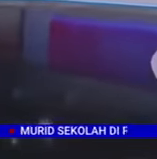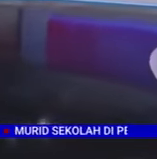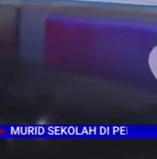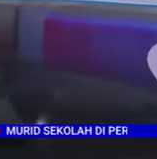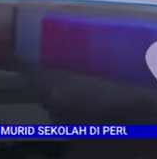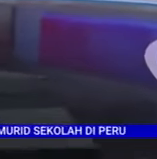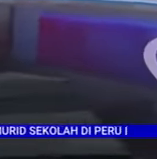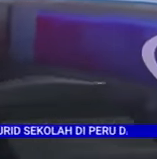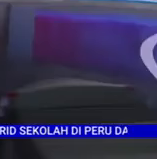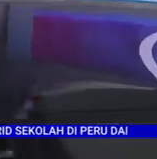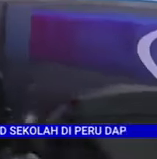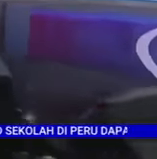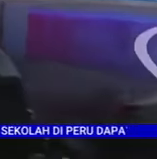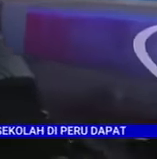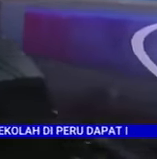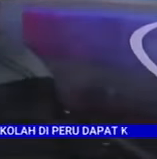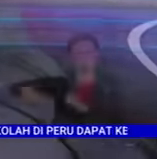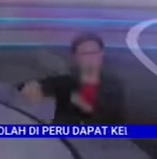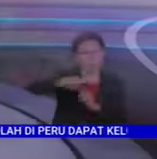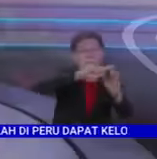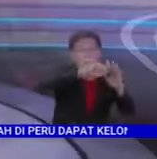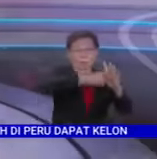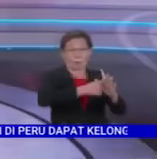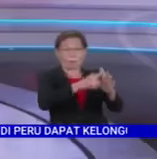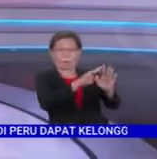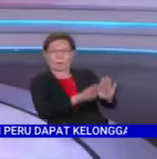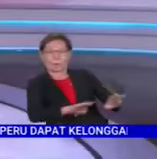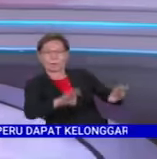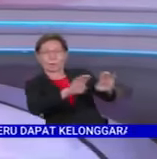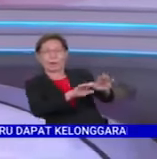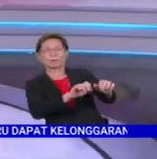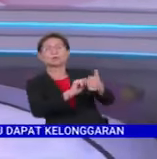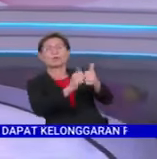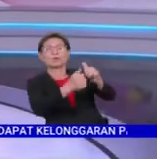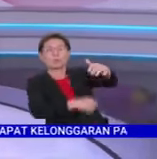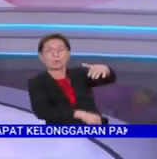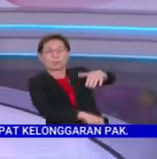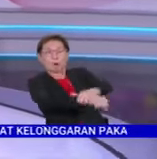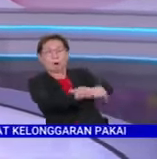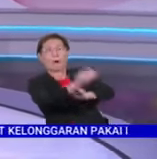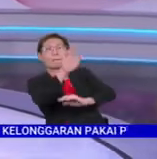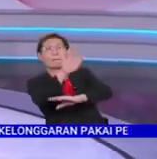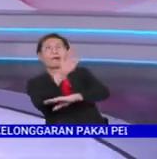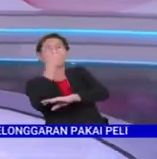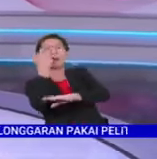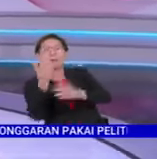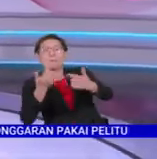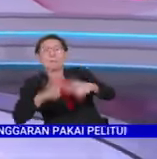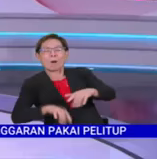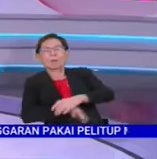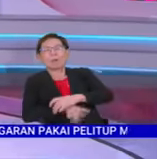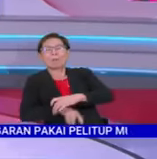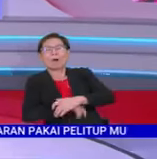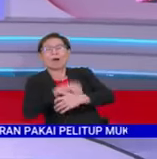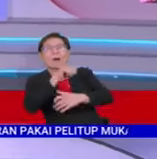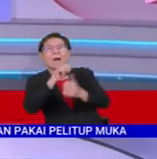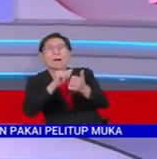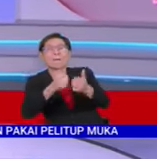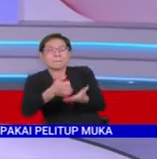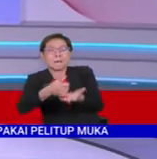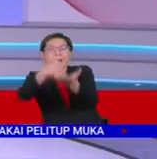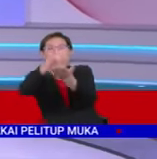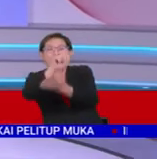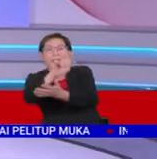Assalamualaikum dan salam sukan untuk semua. Kita mulakan dengan perkembangan sukan bola sepak. Siang tadi berlangsungnya undian Piala EFF